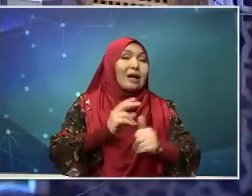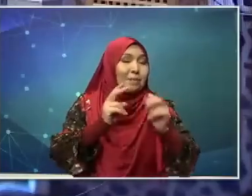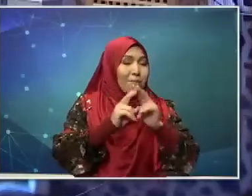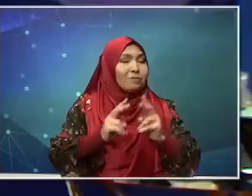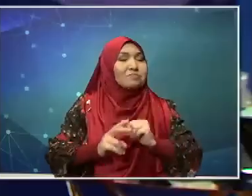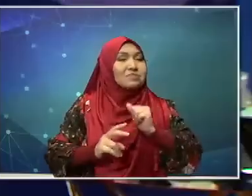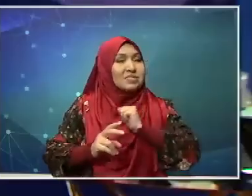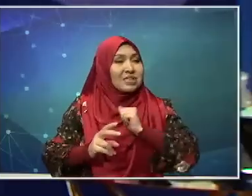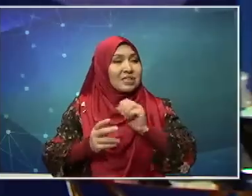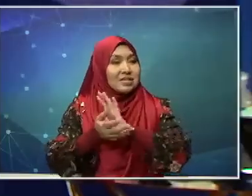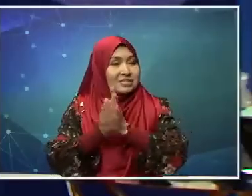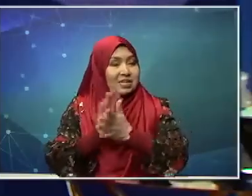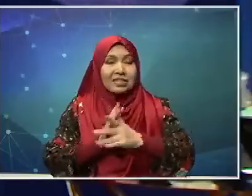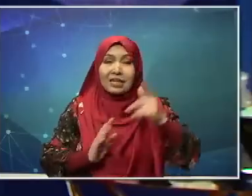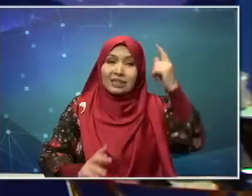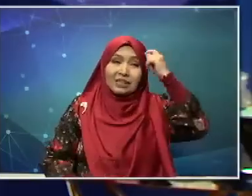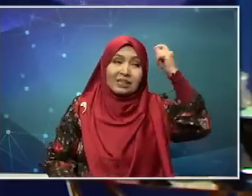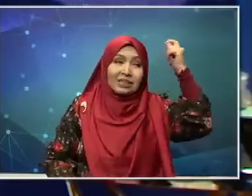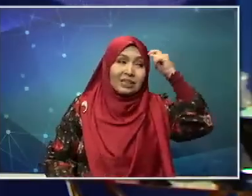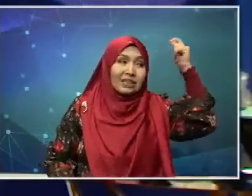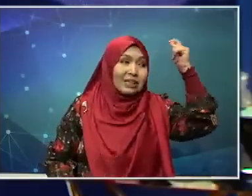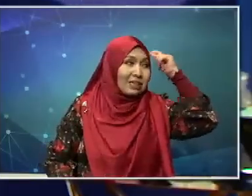di Terengganu